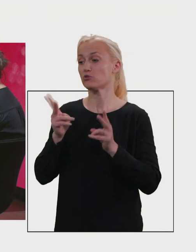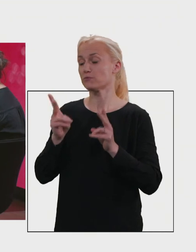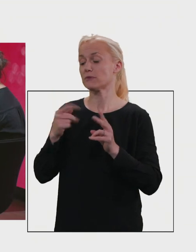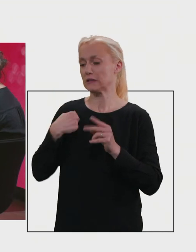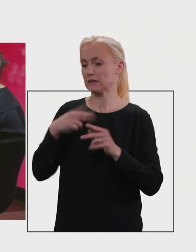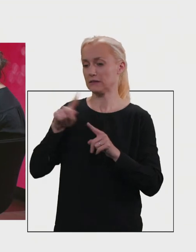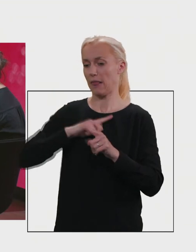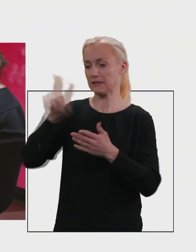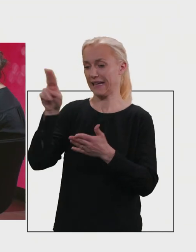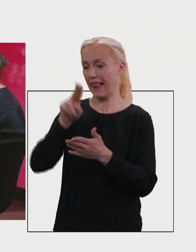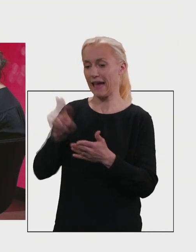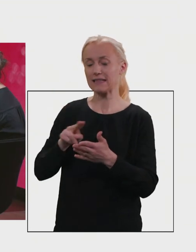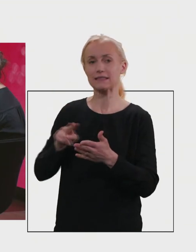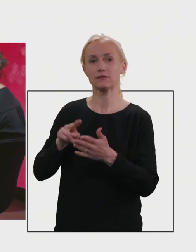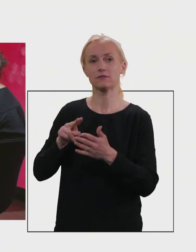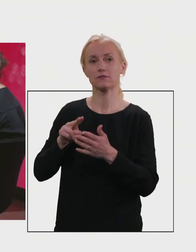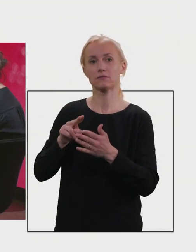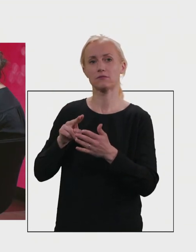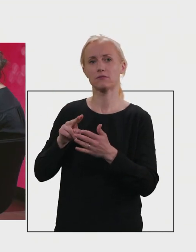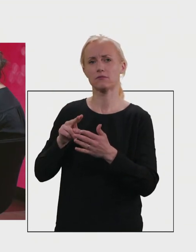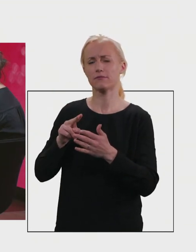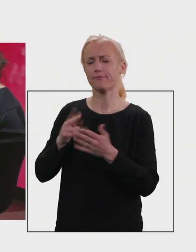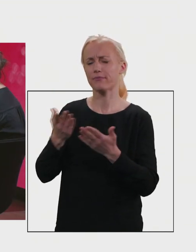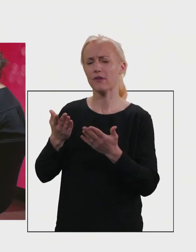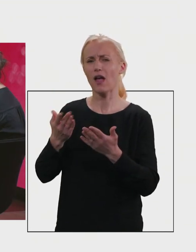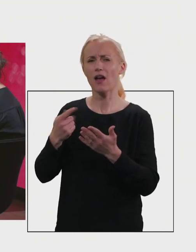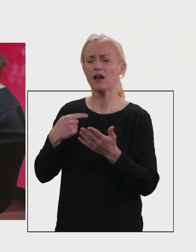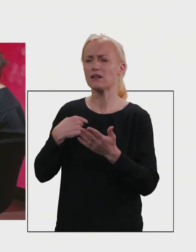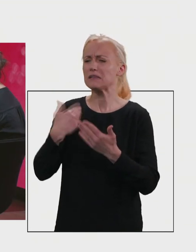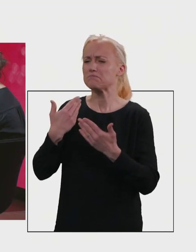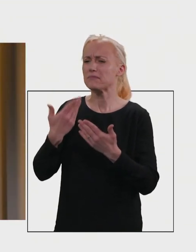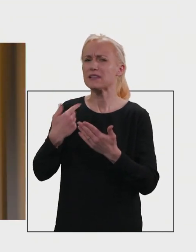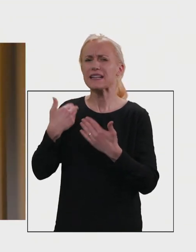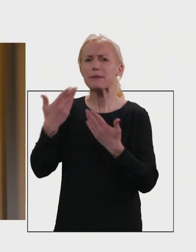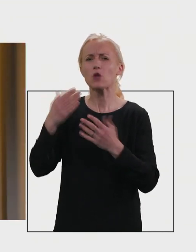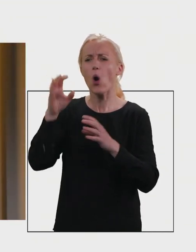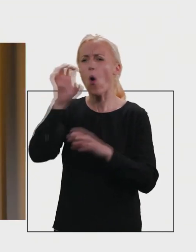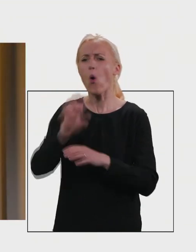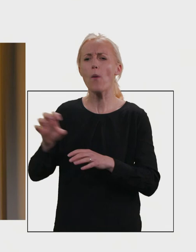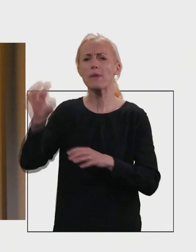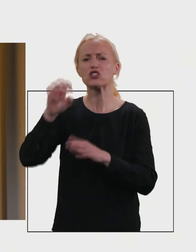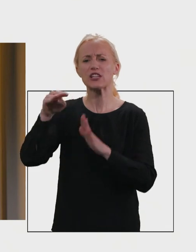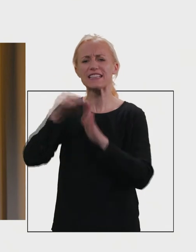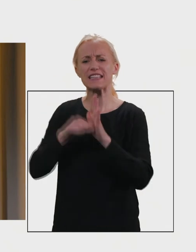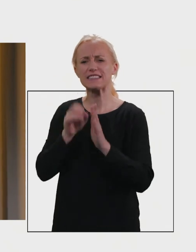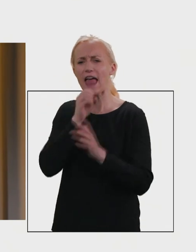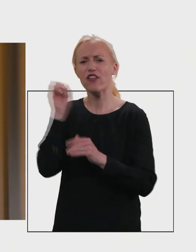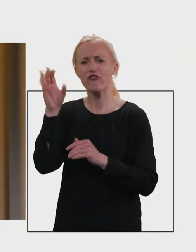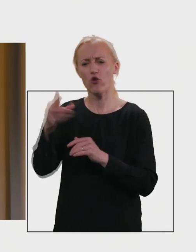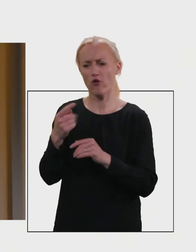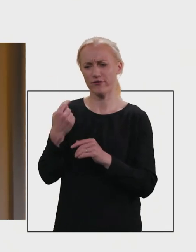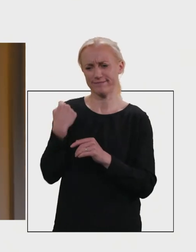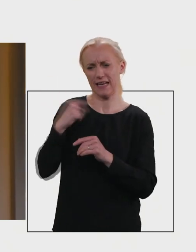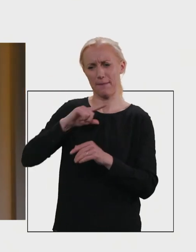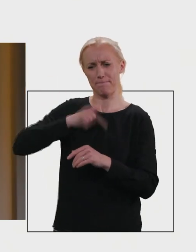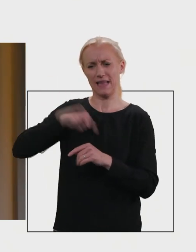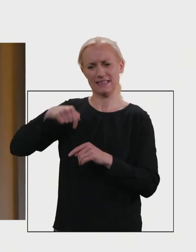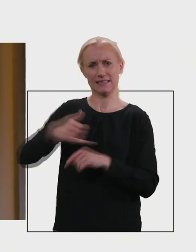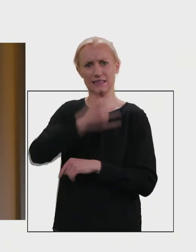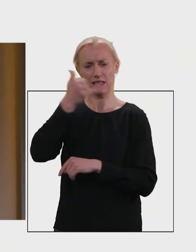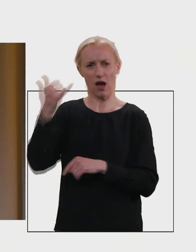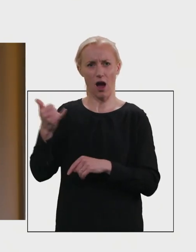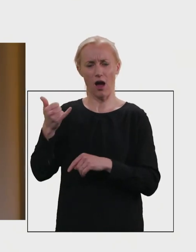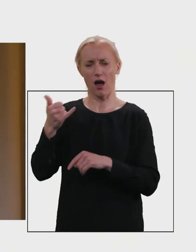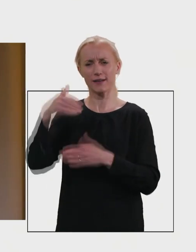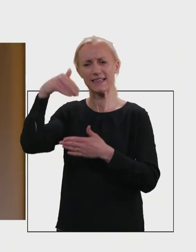es einen neuen, also beziehungsweise, ja, es gibt einen europäischen Gesetzesentwurf seit März diesen Jahres. Und